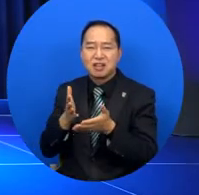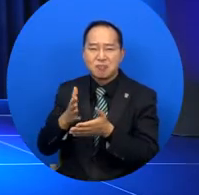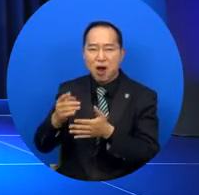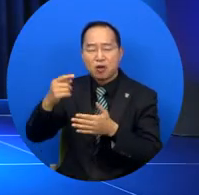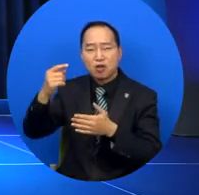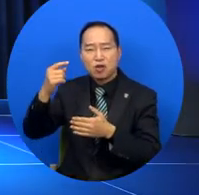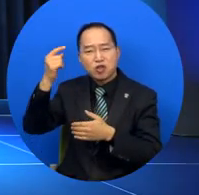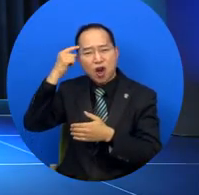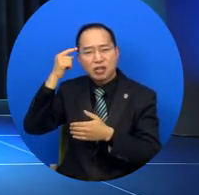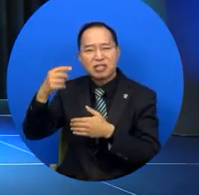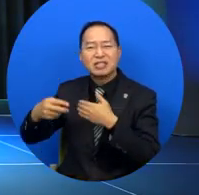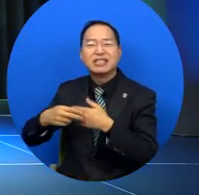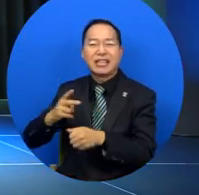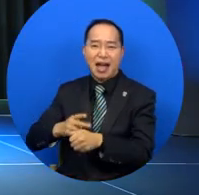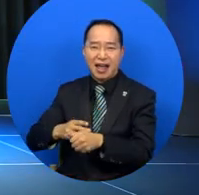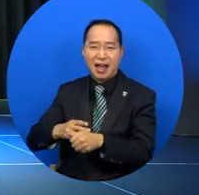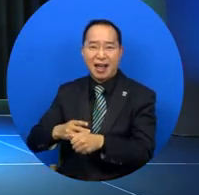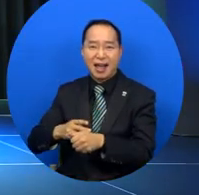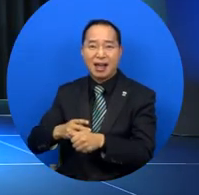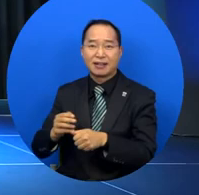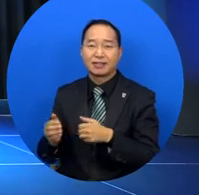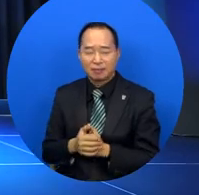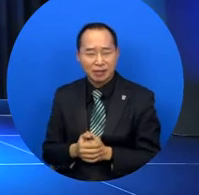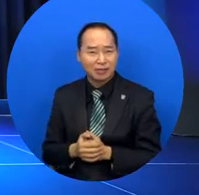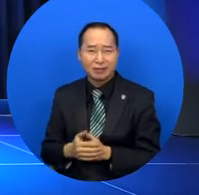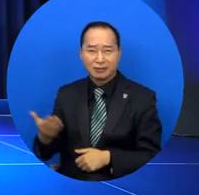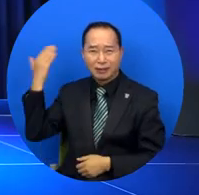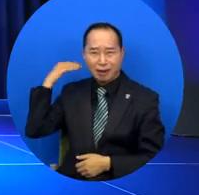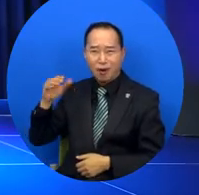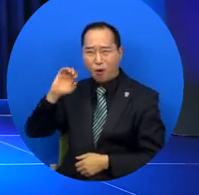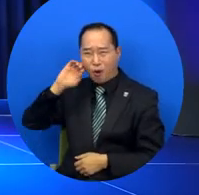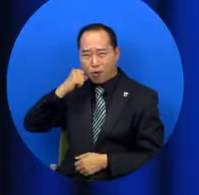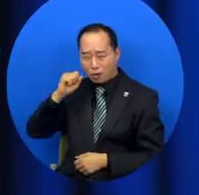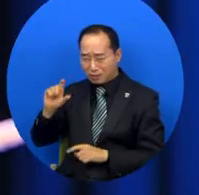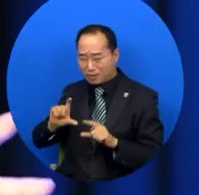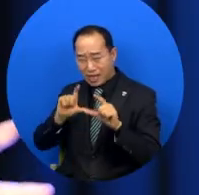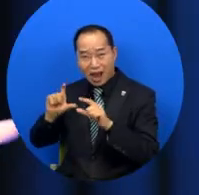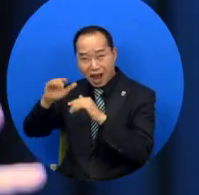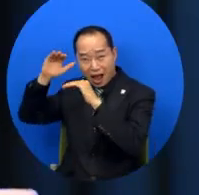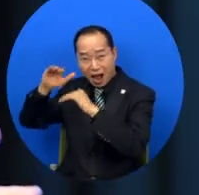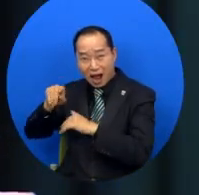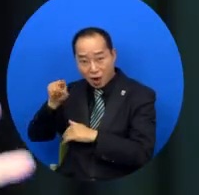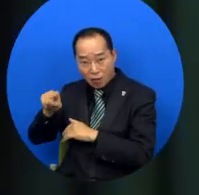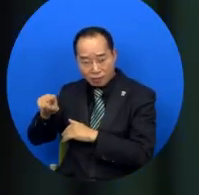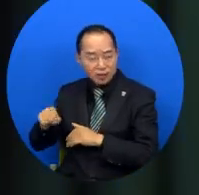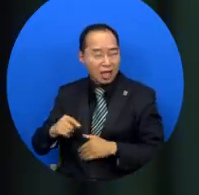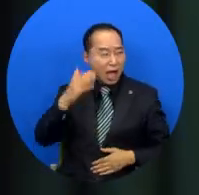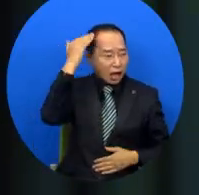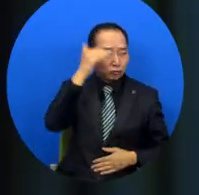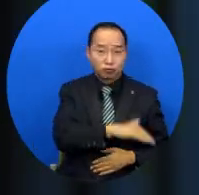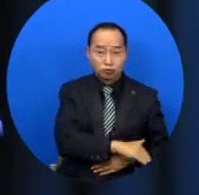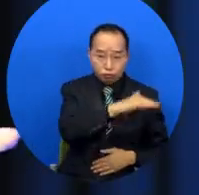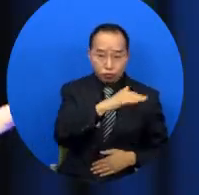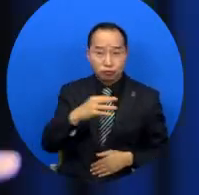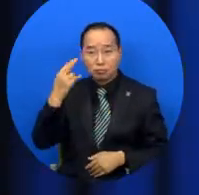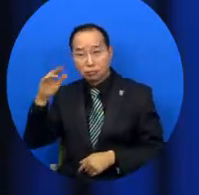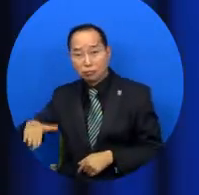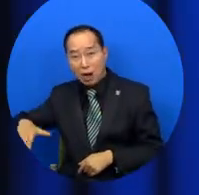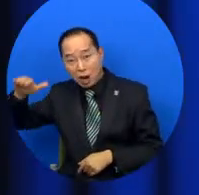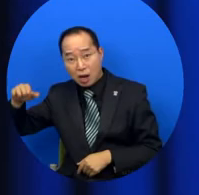소아정신과 의사로서 제가 이런 여러 가지 굴곡과 경험들을 두 나라에서 거치고 또